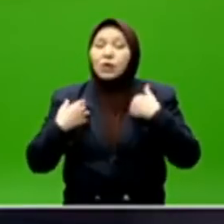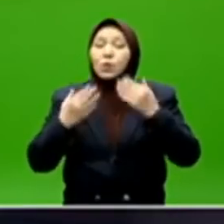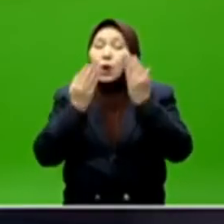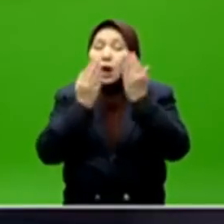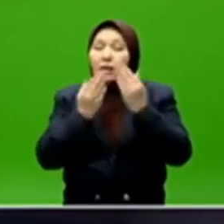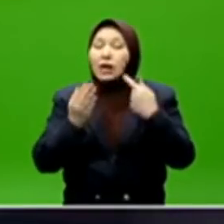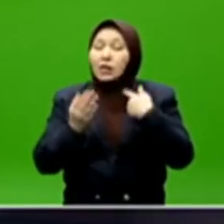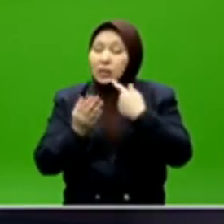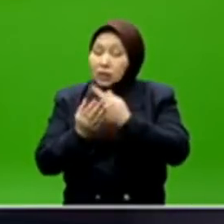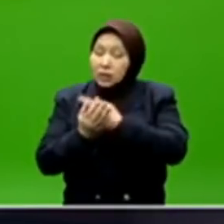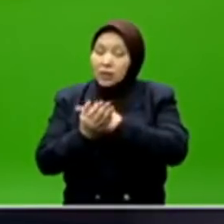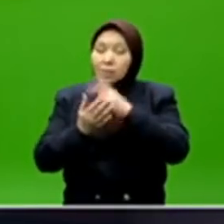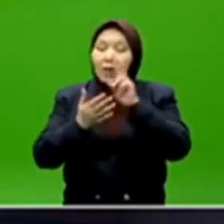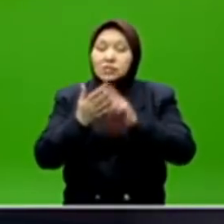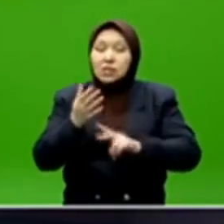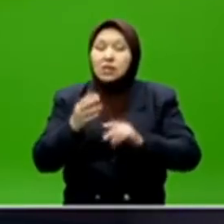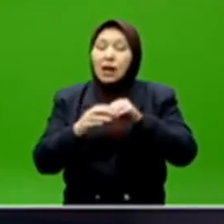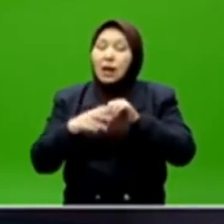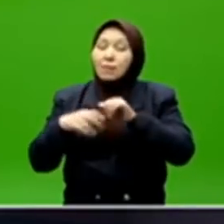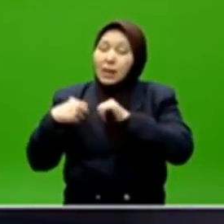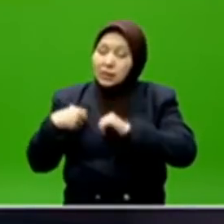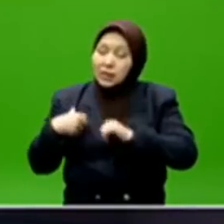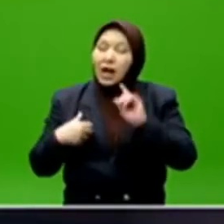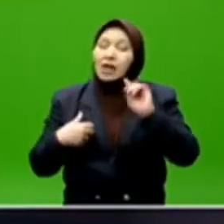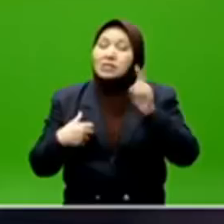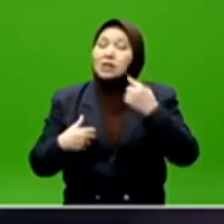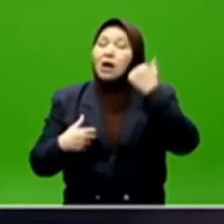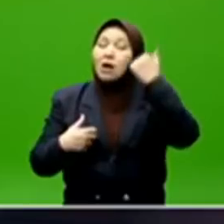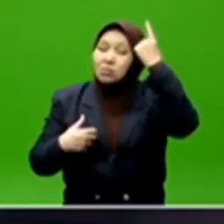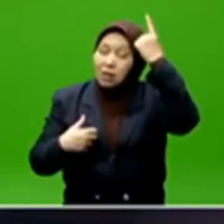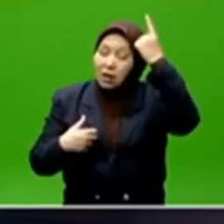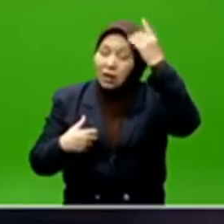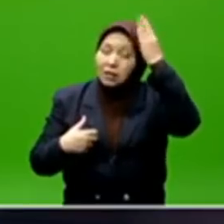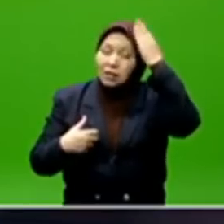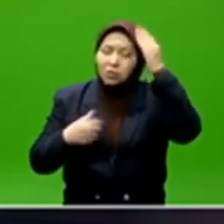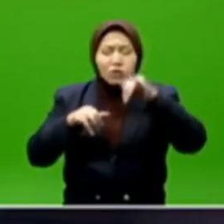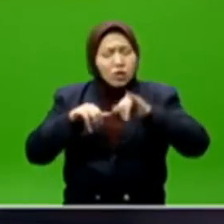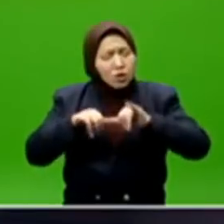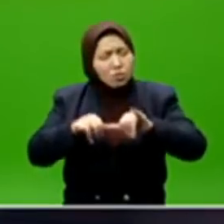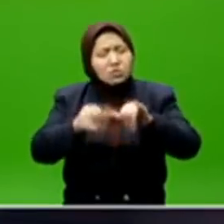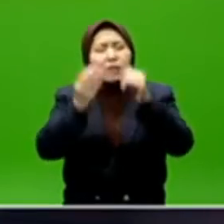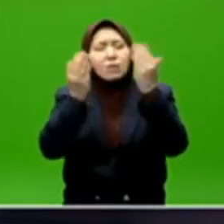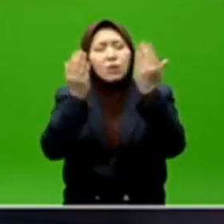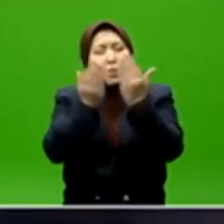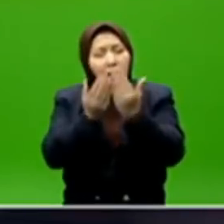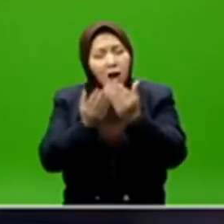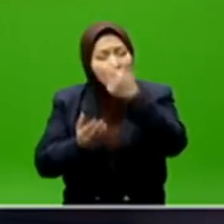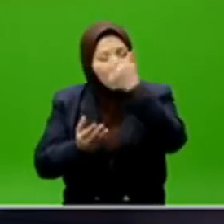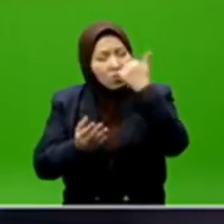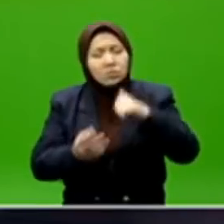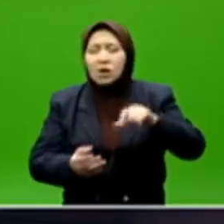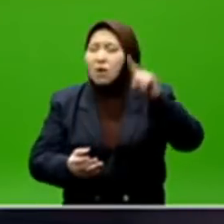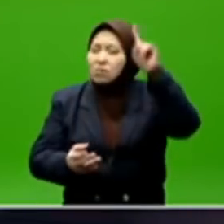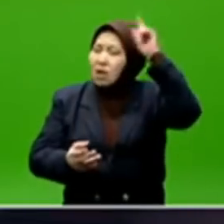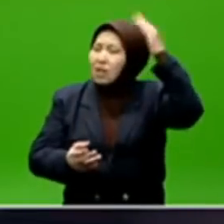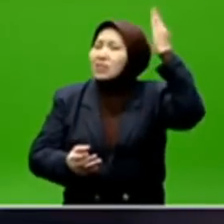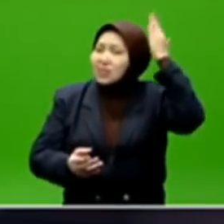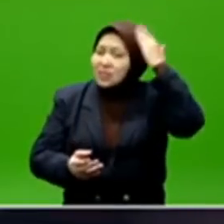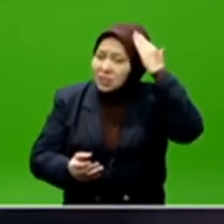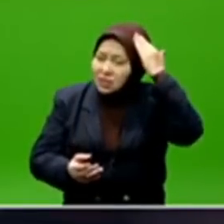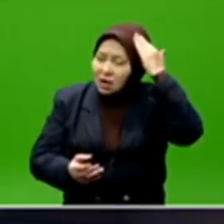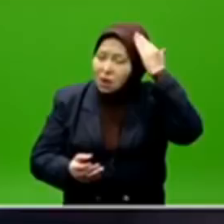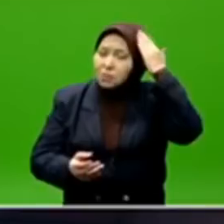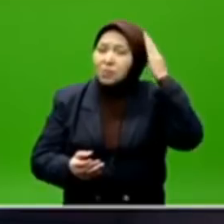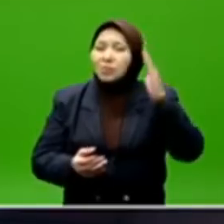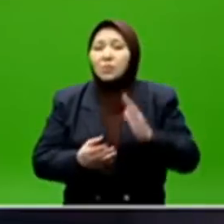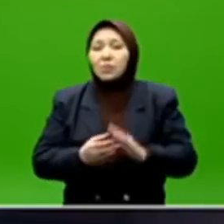dalam hati kita ini Allah sahaja yang tahu. Teruskan berdoa kerana Allah memang mengetahui. Ha, ya, Allah